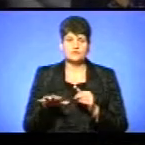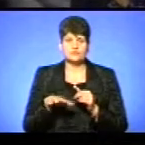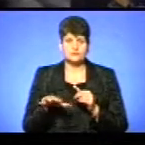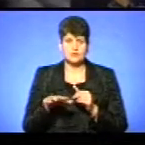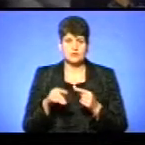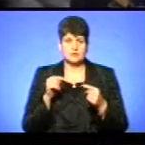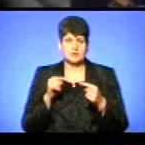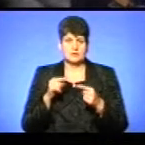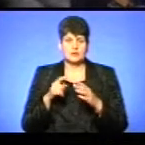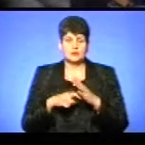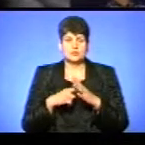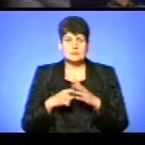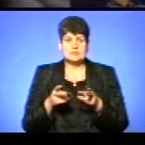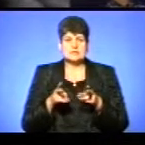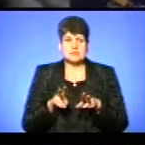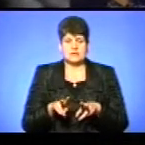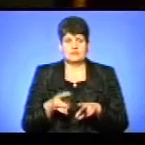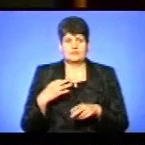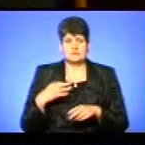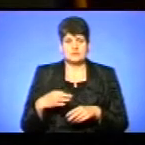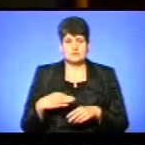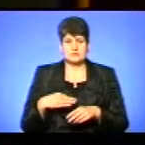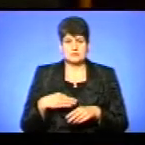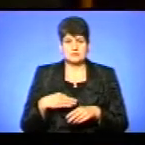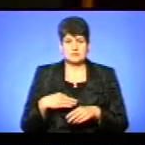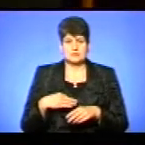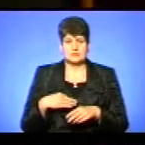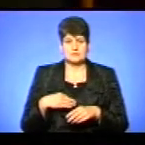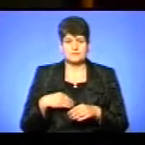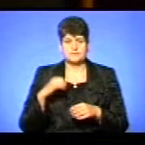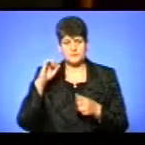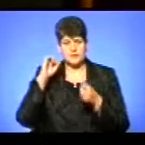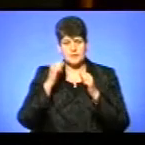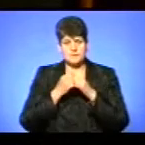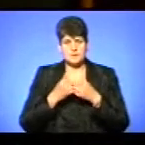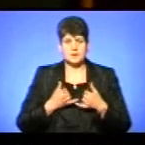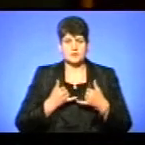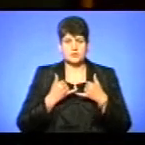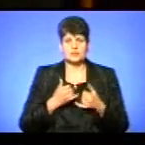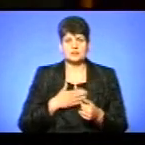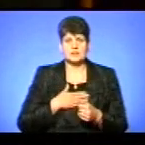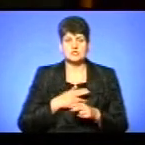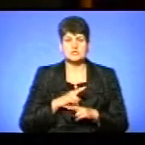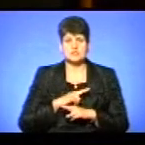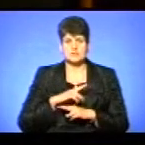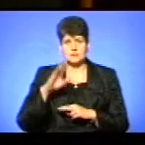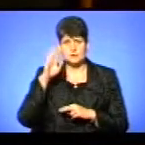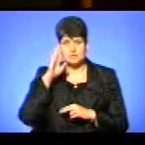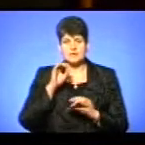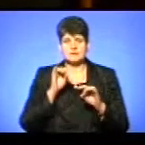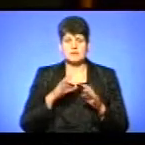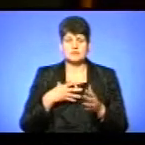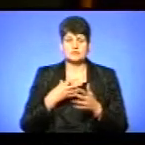на Донбасі загинув син Надії Скліцької. Пом'янути наших загиблих хлопців, які віддали своє